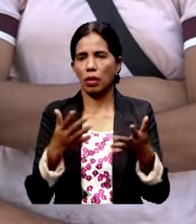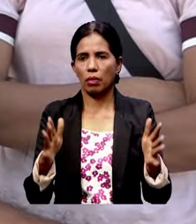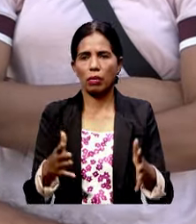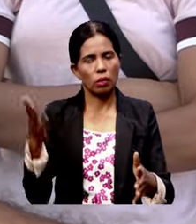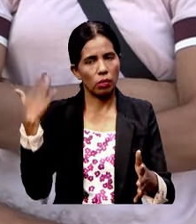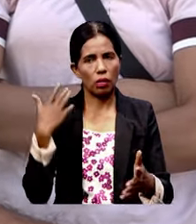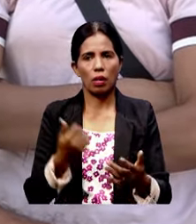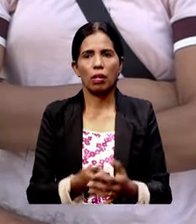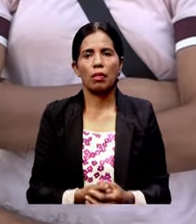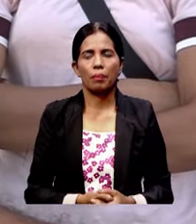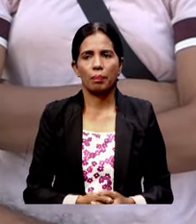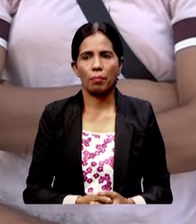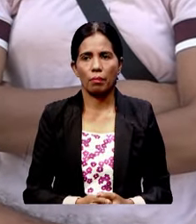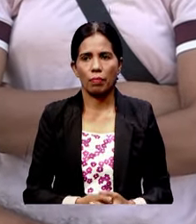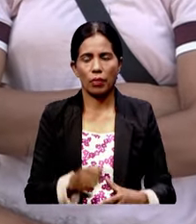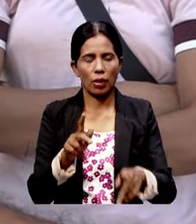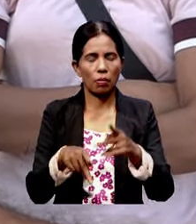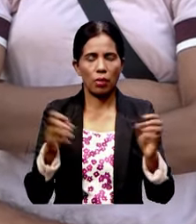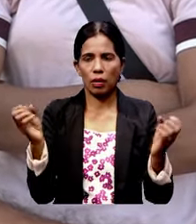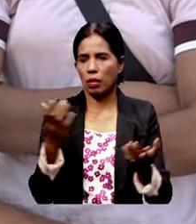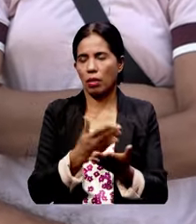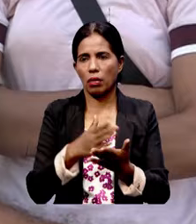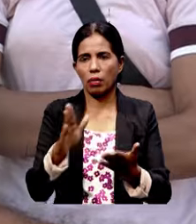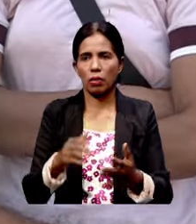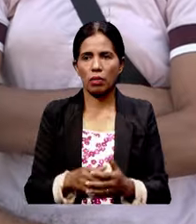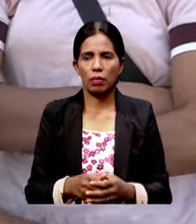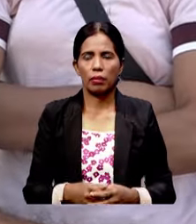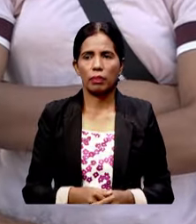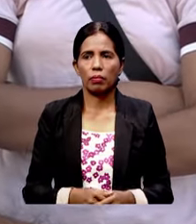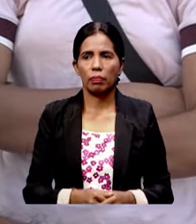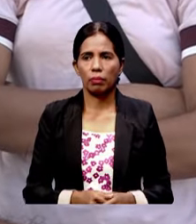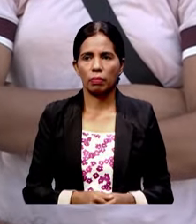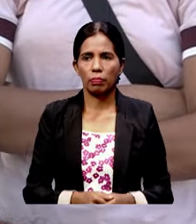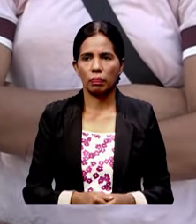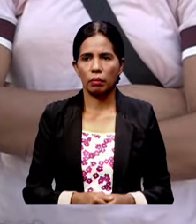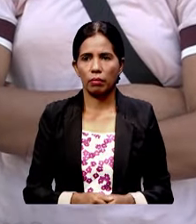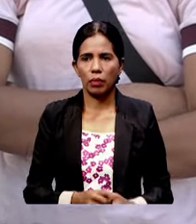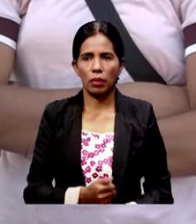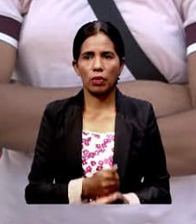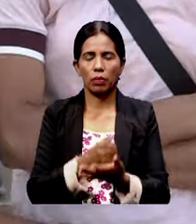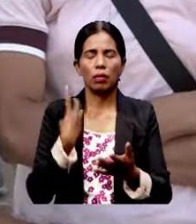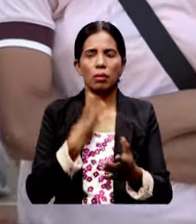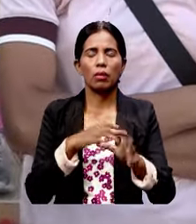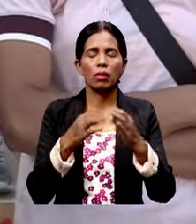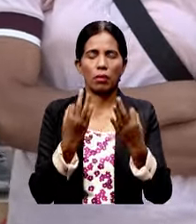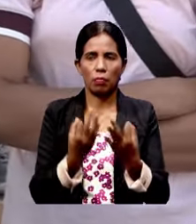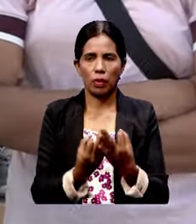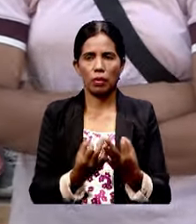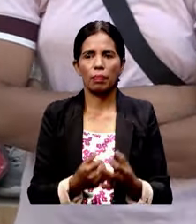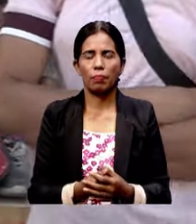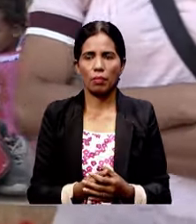lu agora ema ladung susah ya. Pues la sustenta ba mi familia mulara. Pa